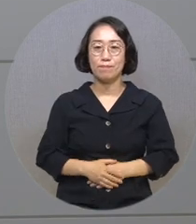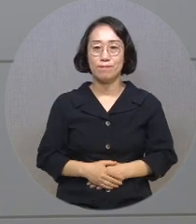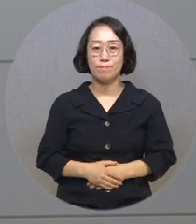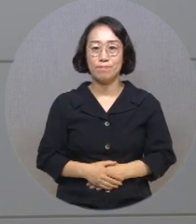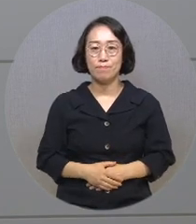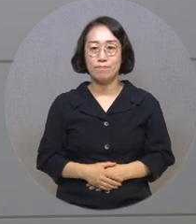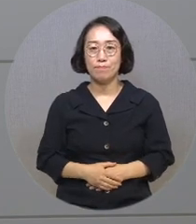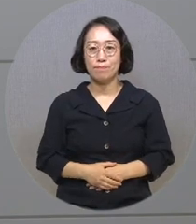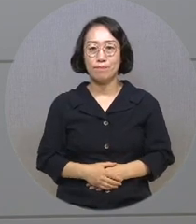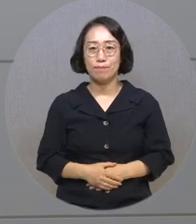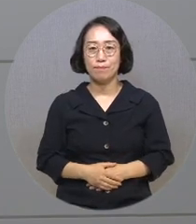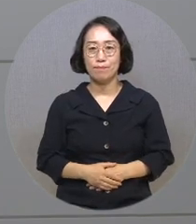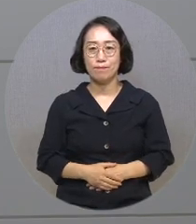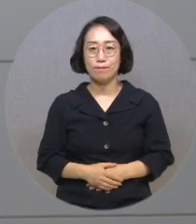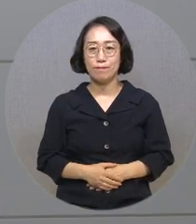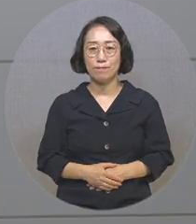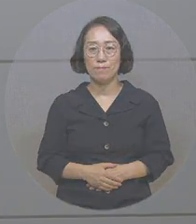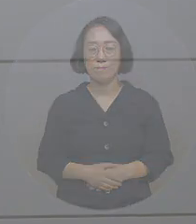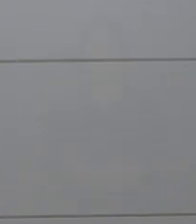경기방송 정선입니다.